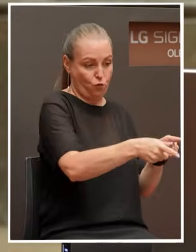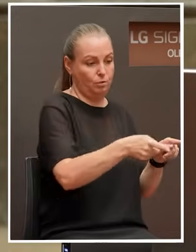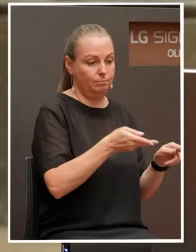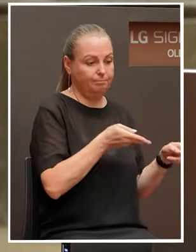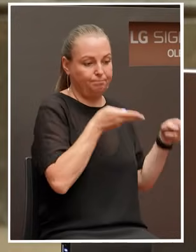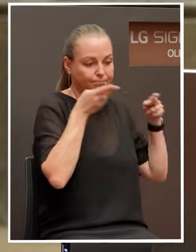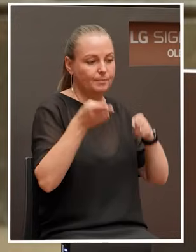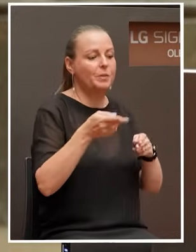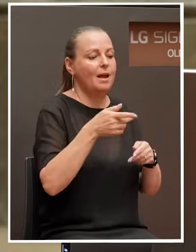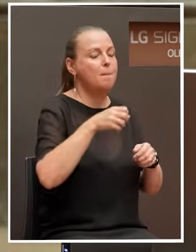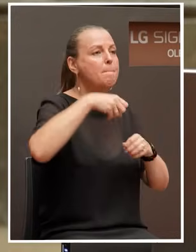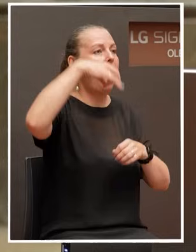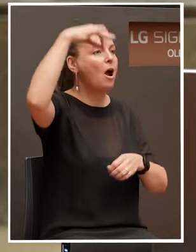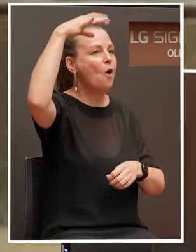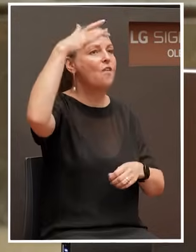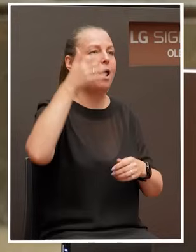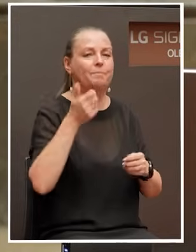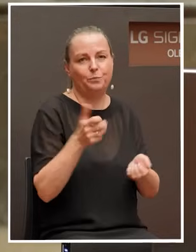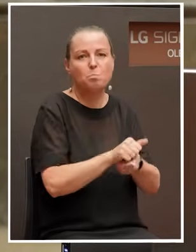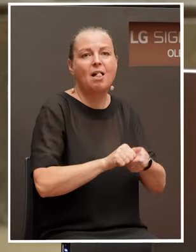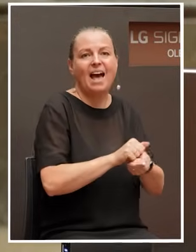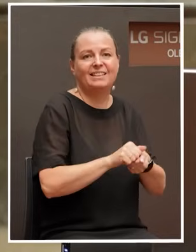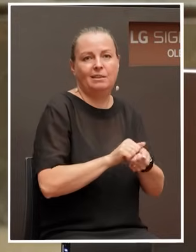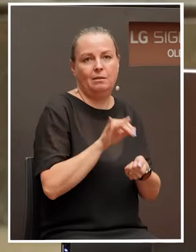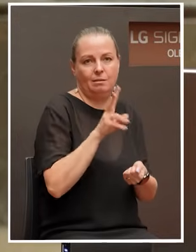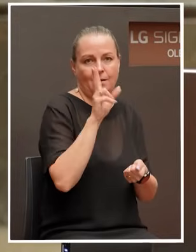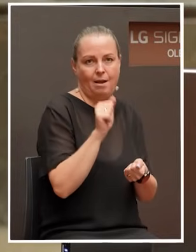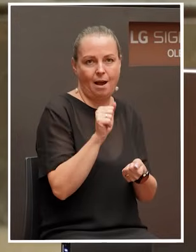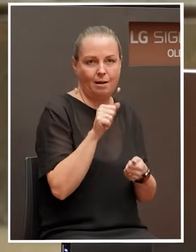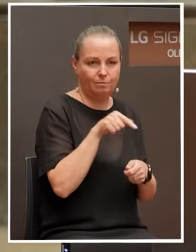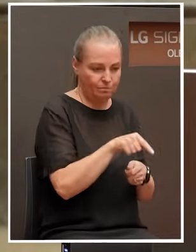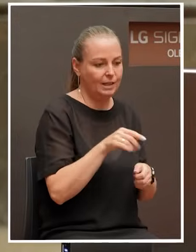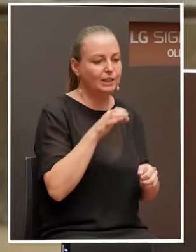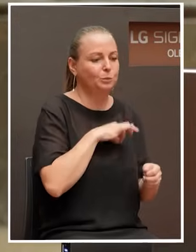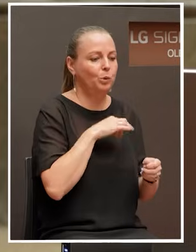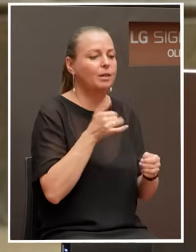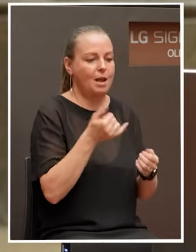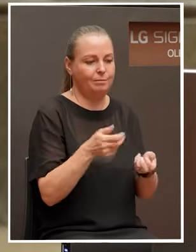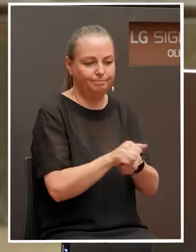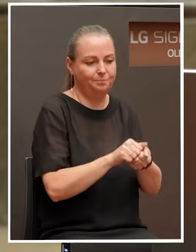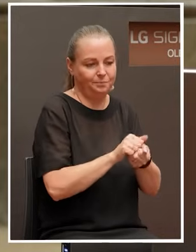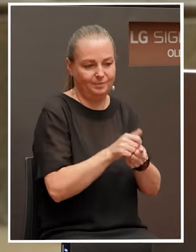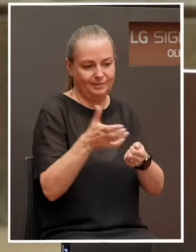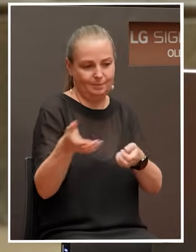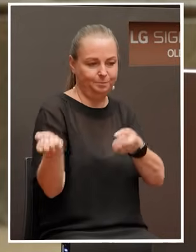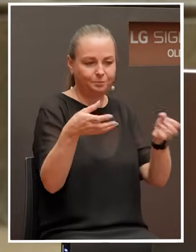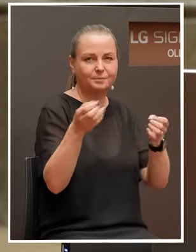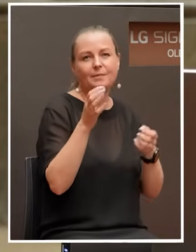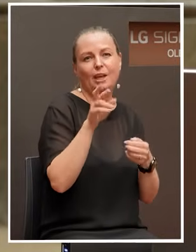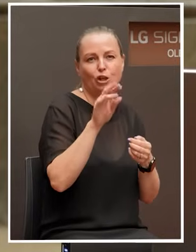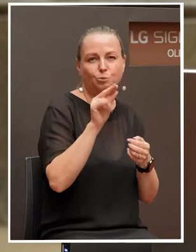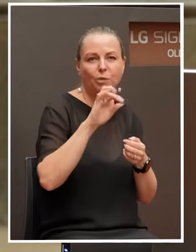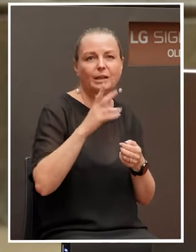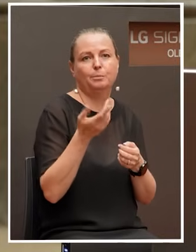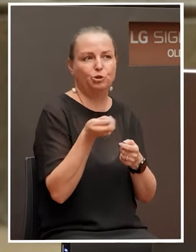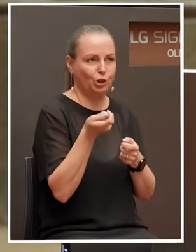– паровая молотилка, которая в последние десятилетия XIX века вполне себе в ходу. И, наконец,